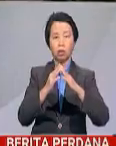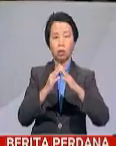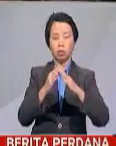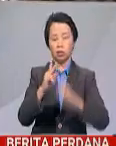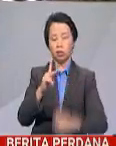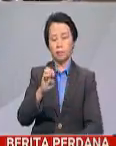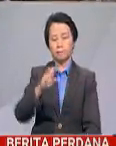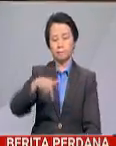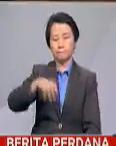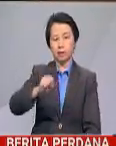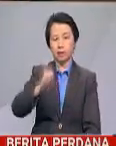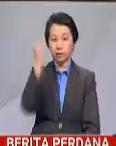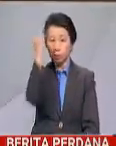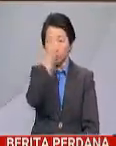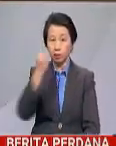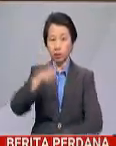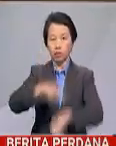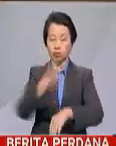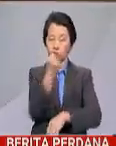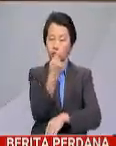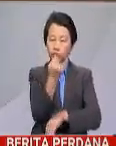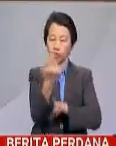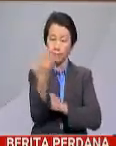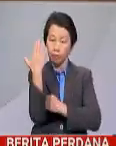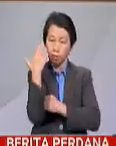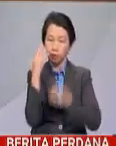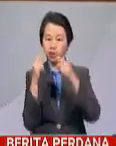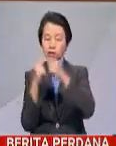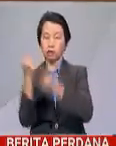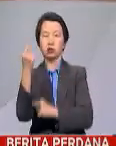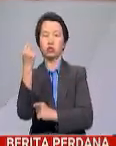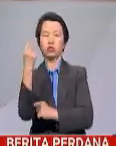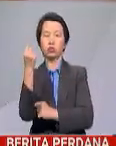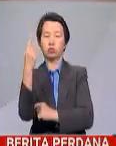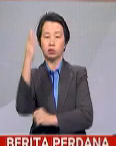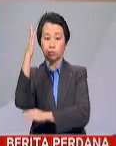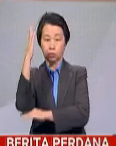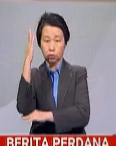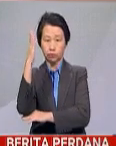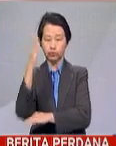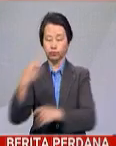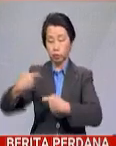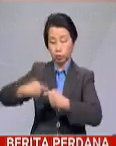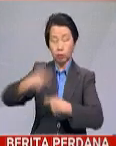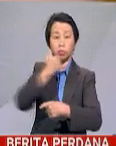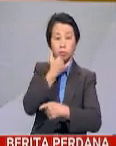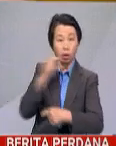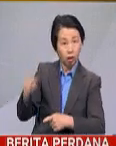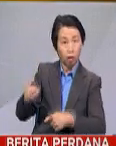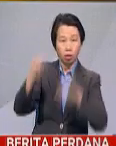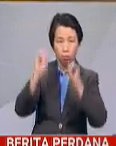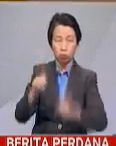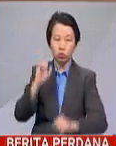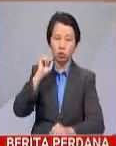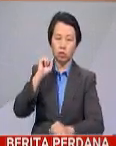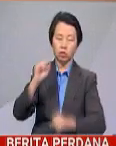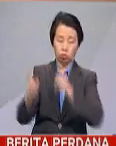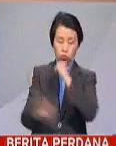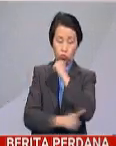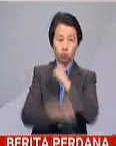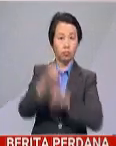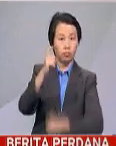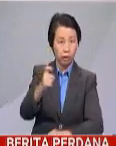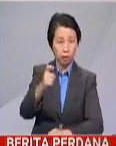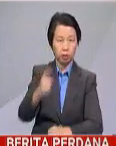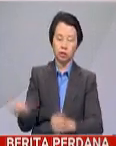Indah antara 11 pagi hingga 12 tengah hari. Sabit kesalahan boleh dihukum mati,